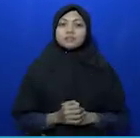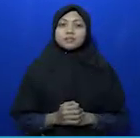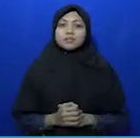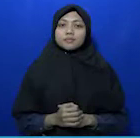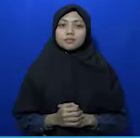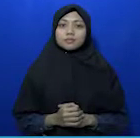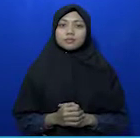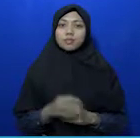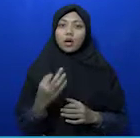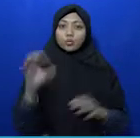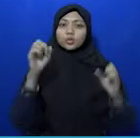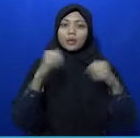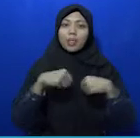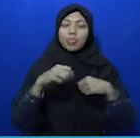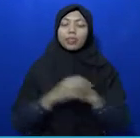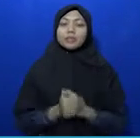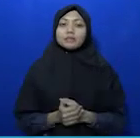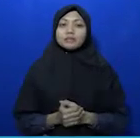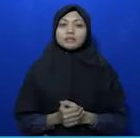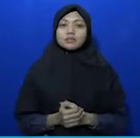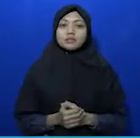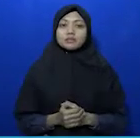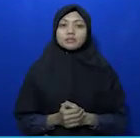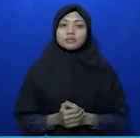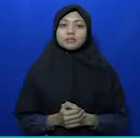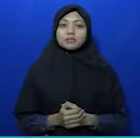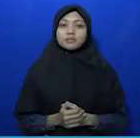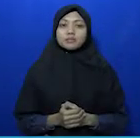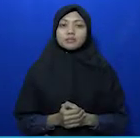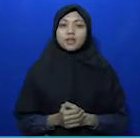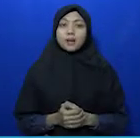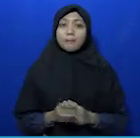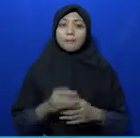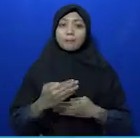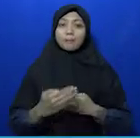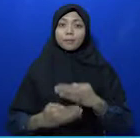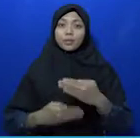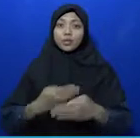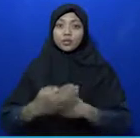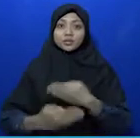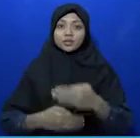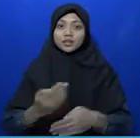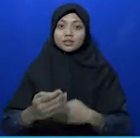Ketiga belah pihak itu sudah sepakat memang ini akan dikonversi menjadi saham.